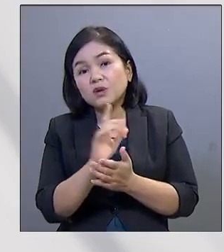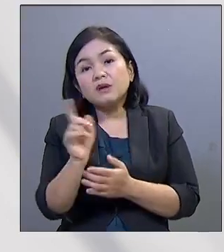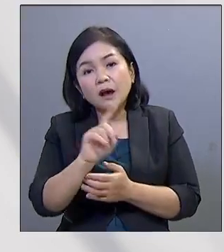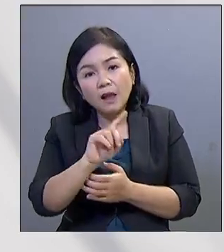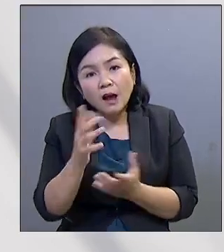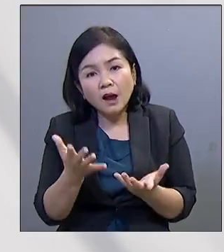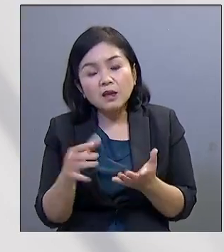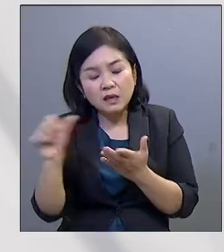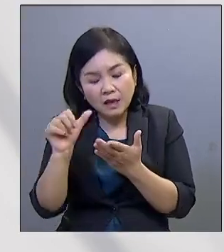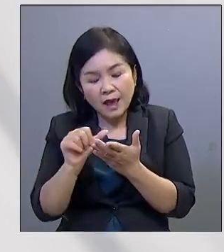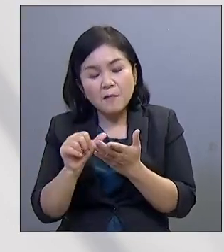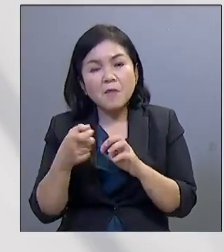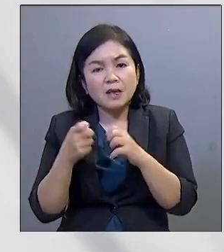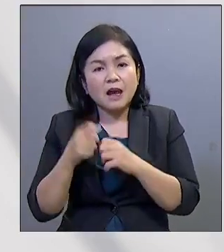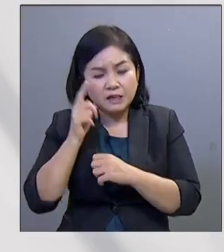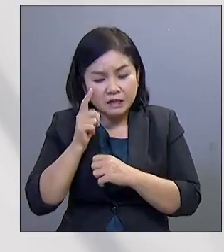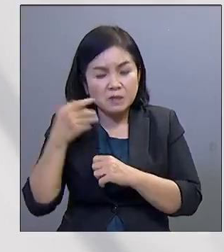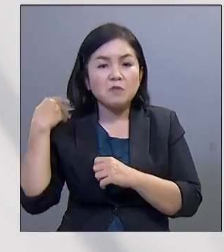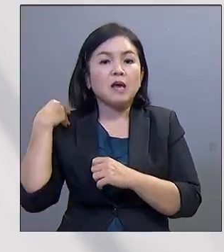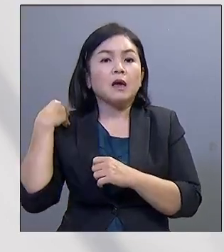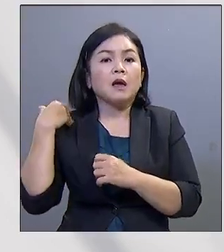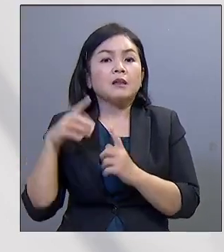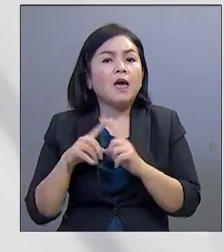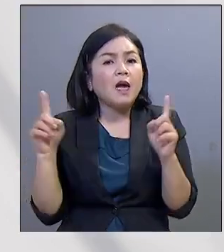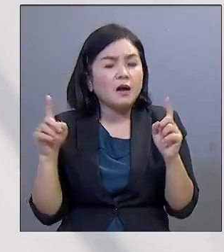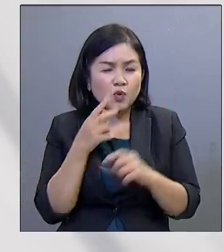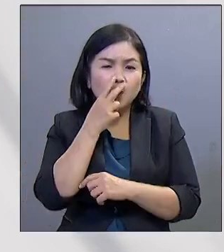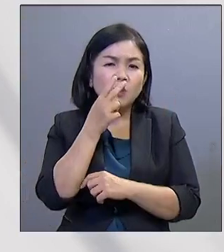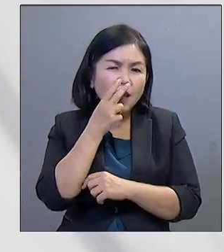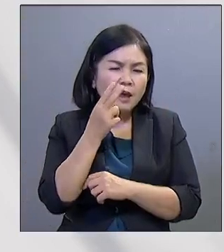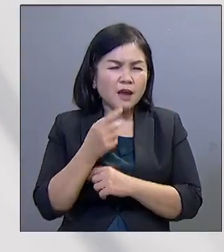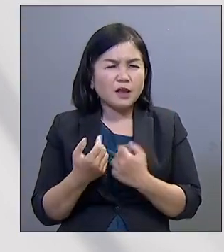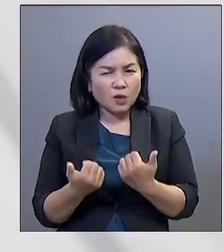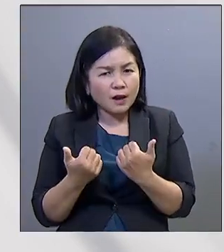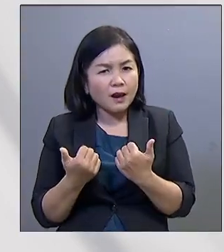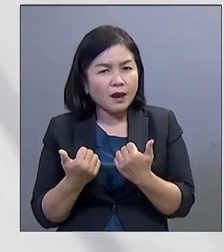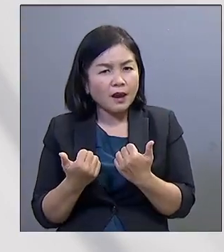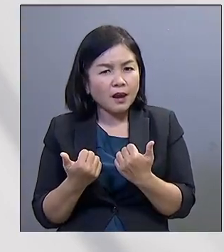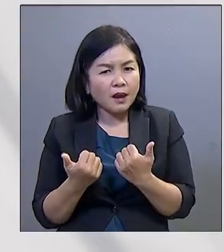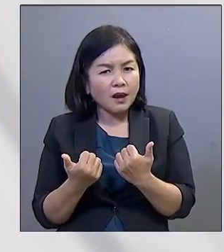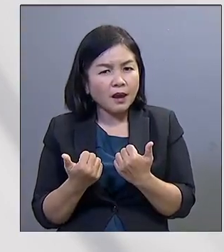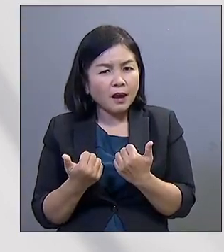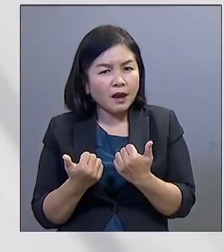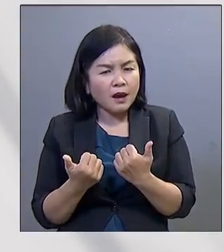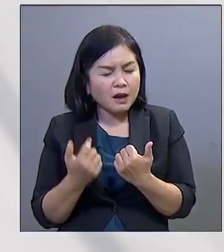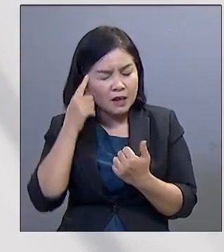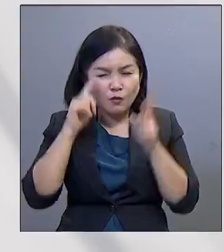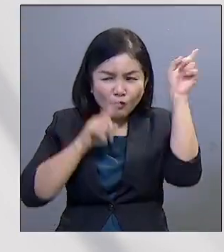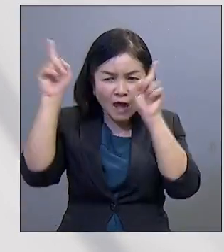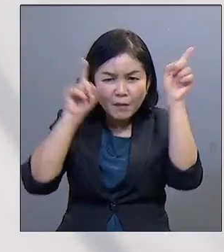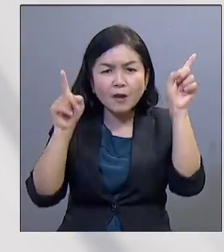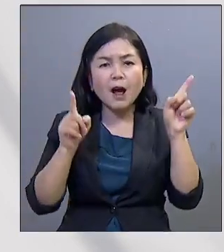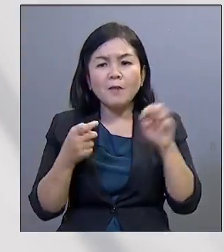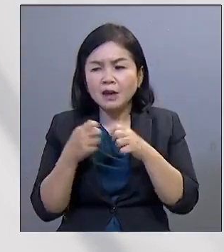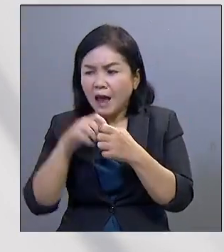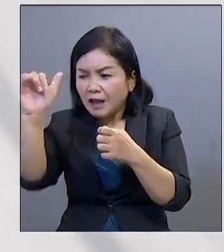แล้วใทางออกจรๆ ยงมีอหลายทางแต่ขนาดเดวกันอาารยมกบอกวาตรงๆ ตอนนี้เนี่ยยัไม่มีไ่นะเราตีตนไปก่อนไข้ด้วยหรอเปล่า